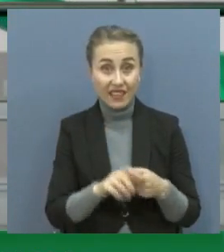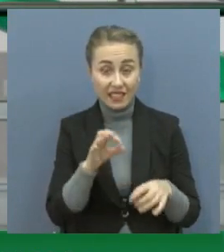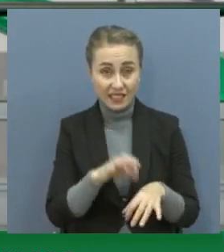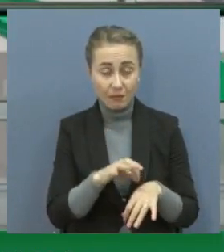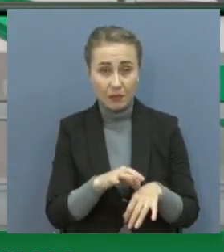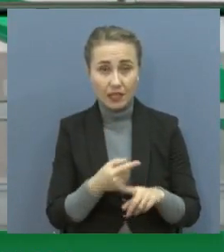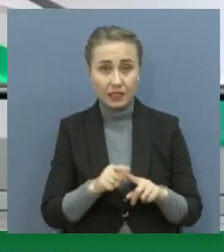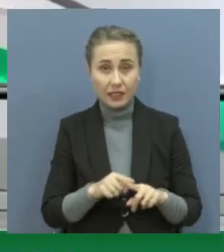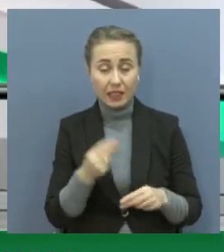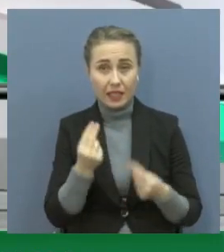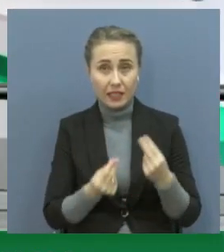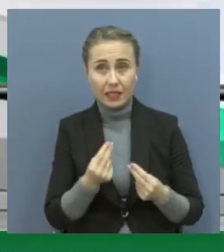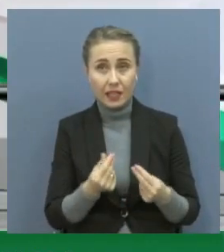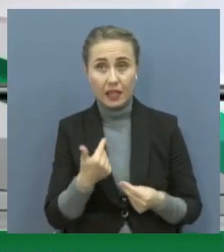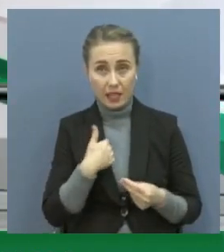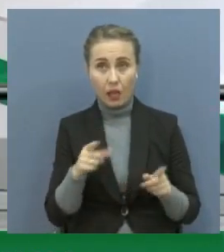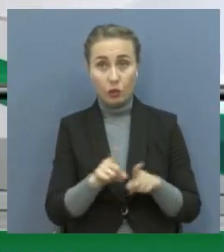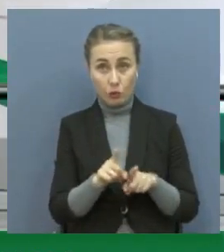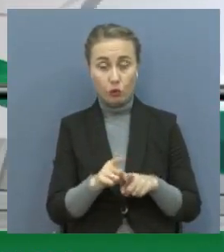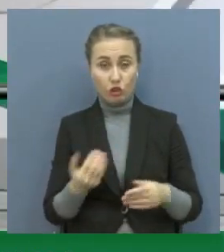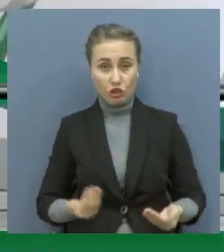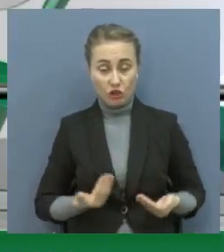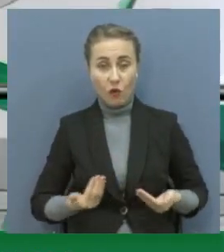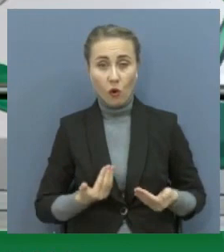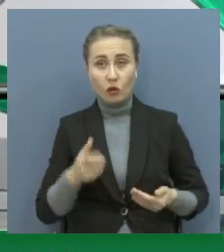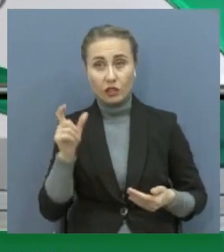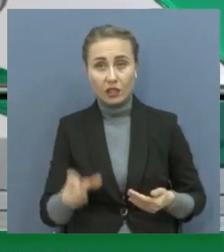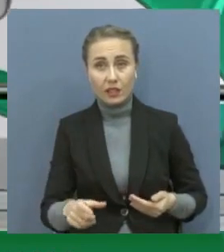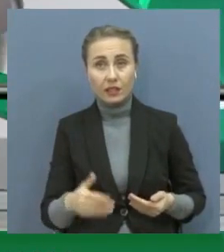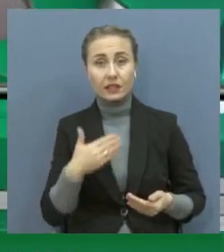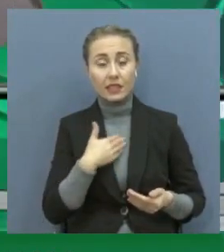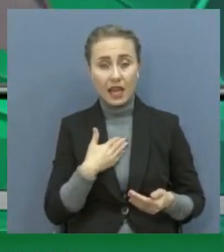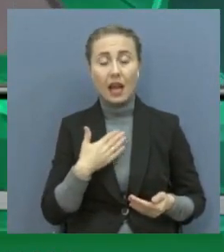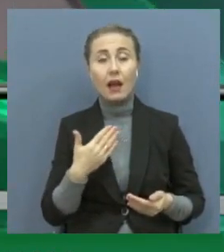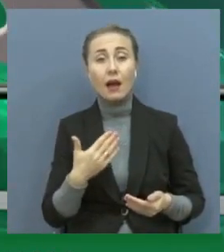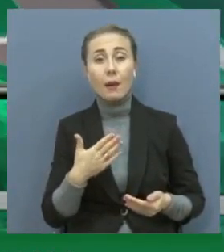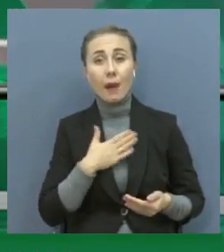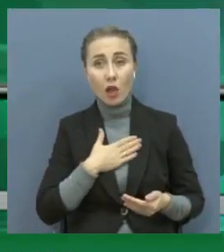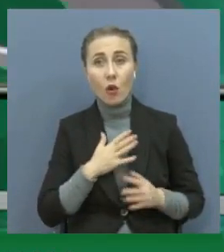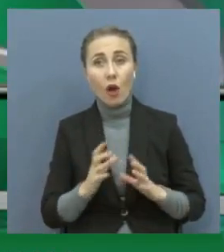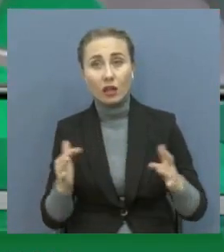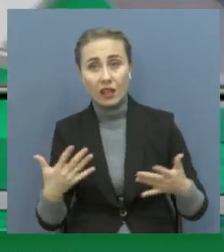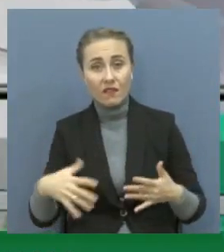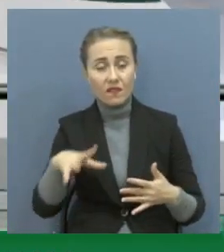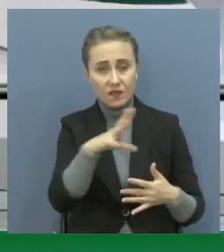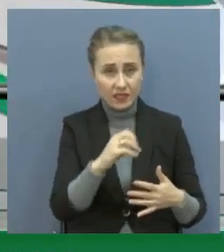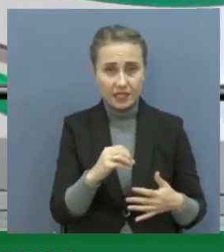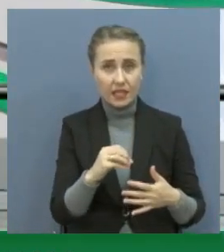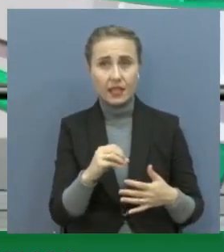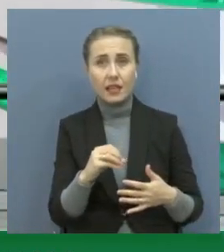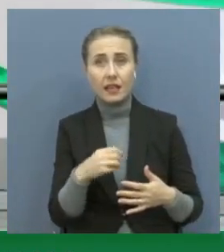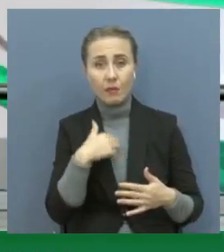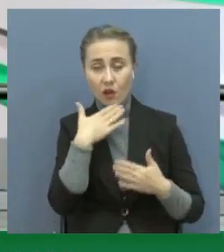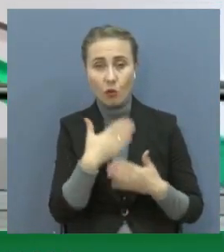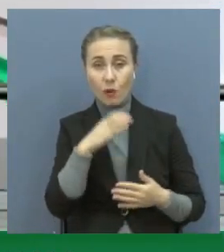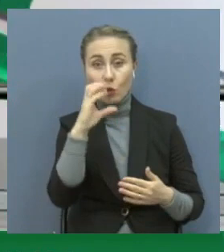бы я тоже живой человек, да, и я прекрасно знаю, я, мое окружение, мы все заложники социальных сетей. Да, да, совершенно